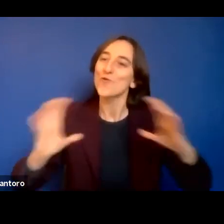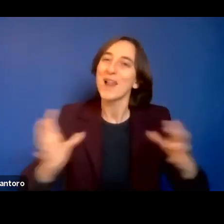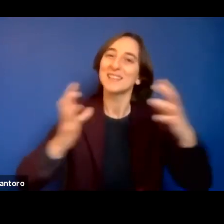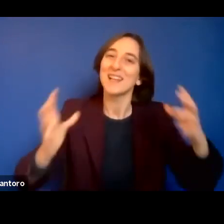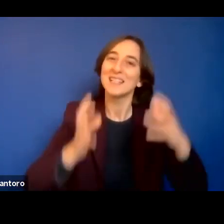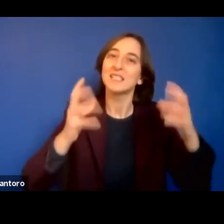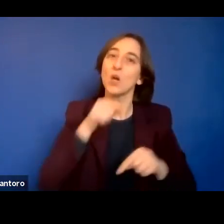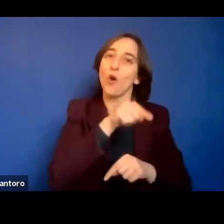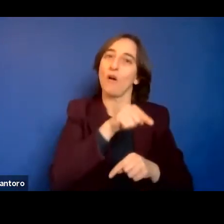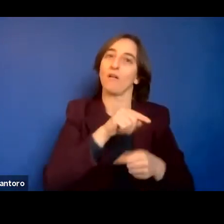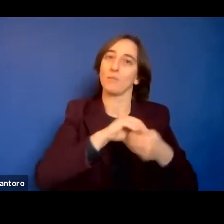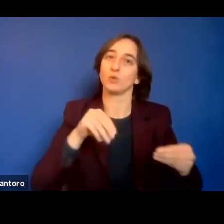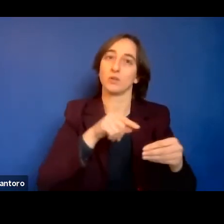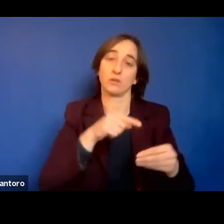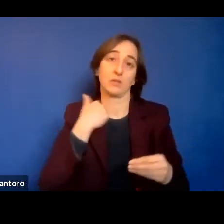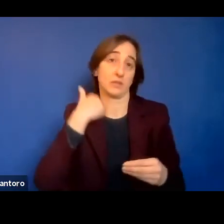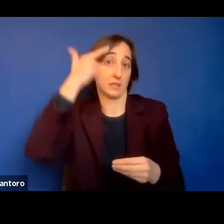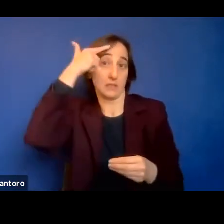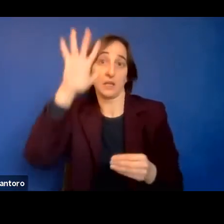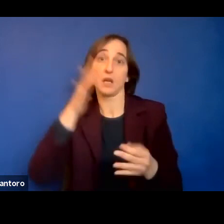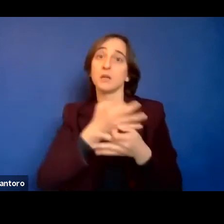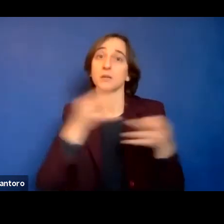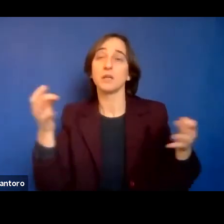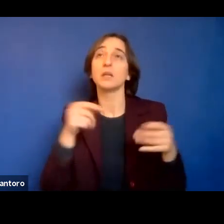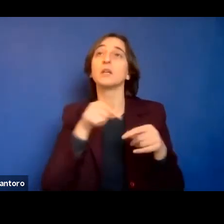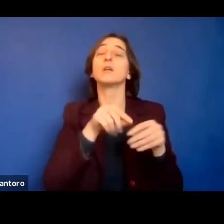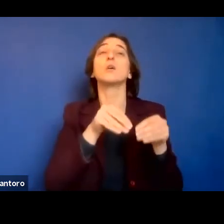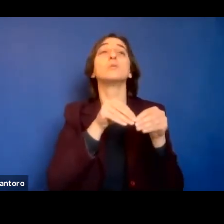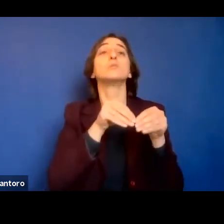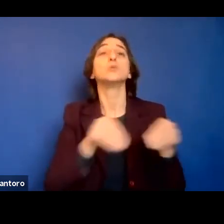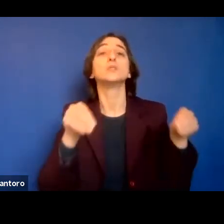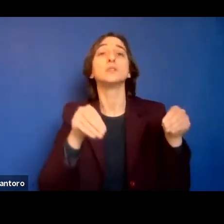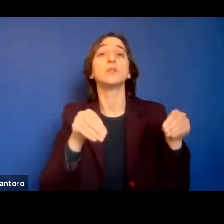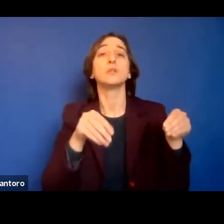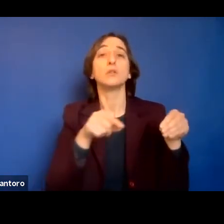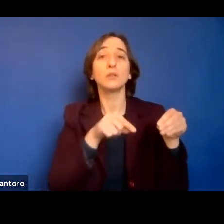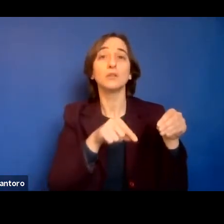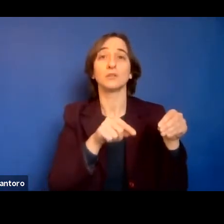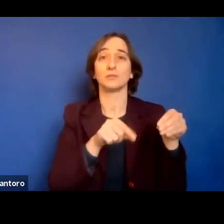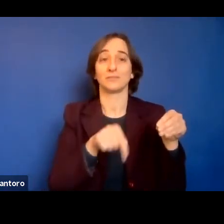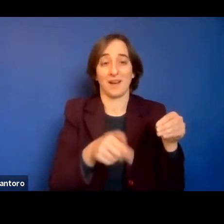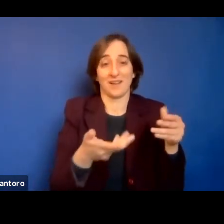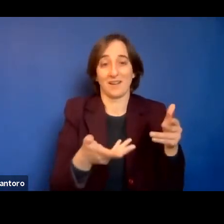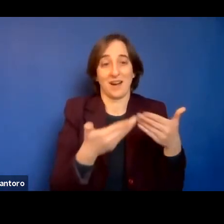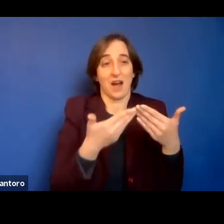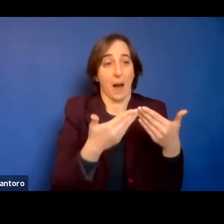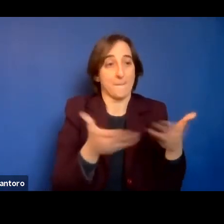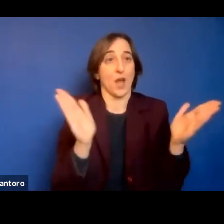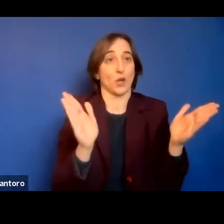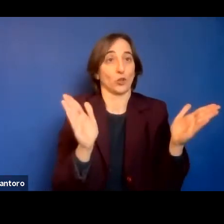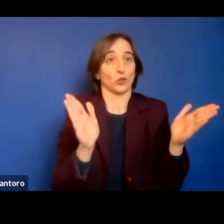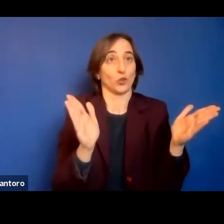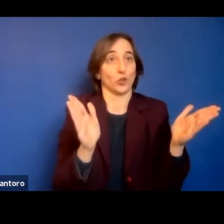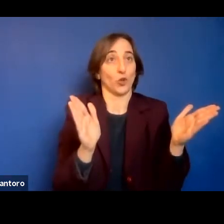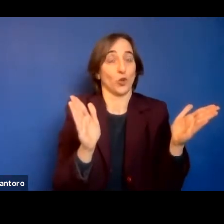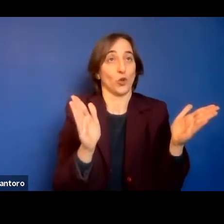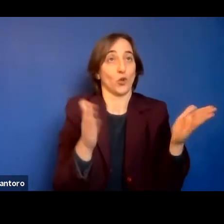essere soltanto aperto fisicamente al pubblico, ma ormai è un luogo che deve essere